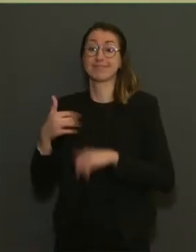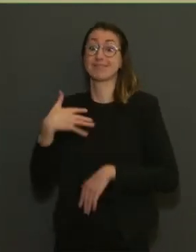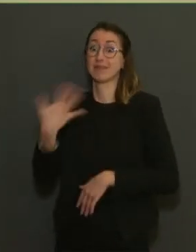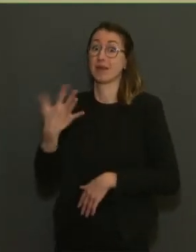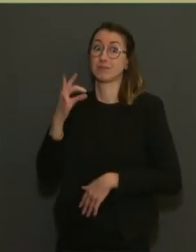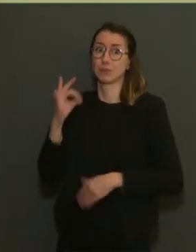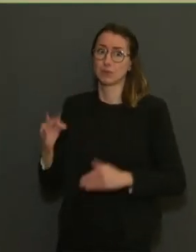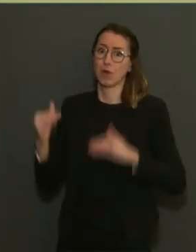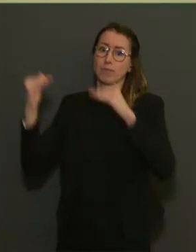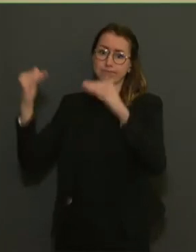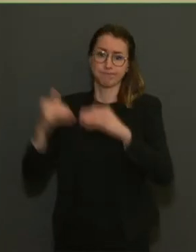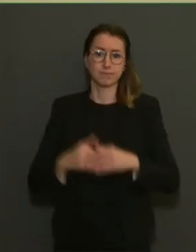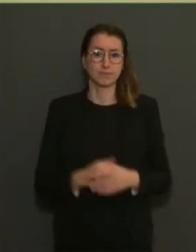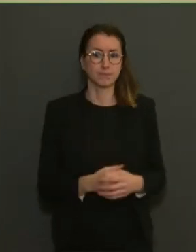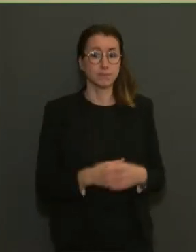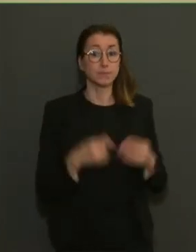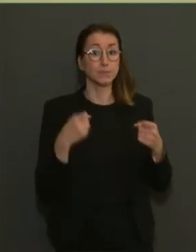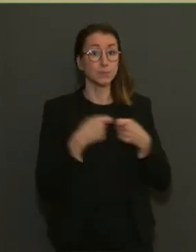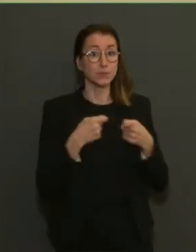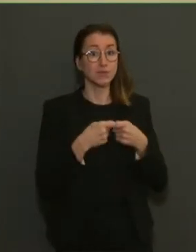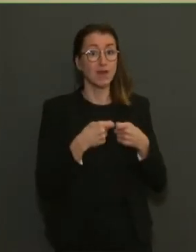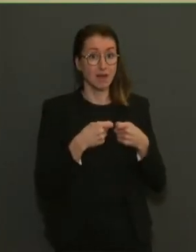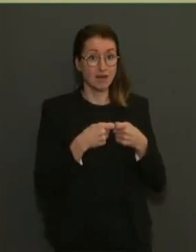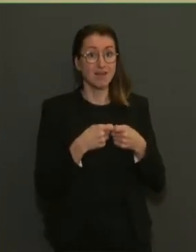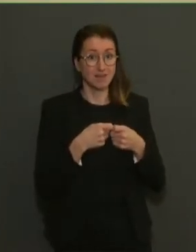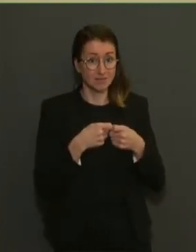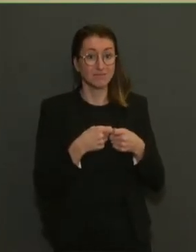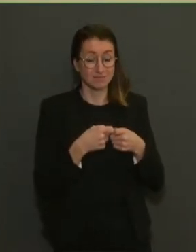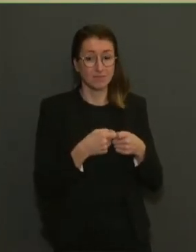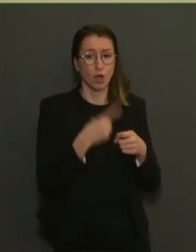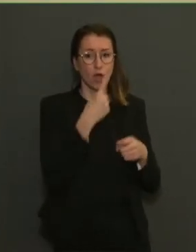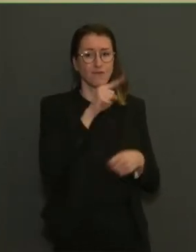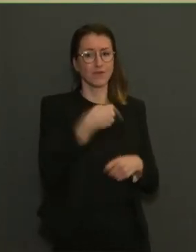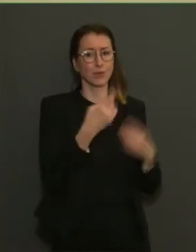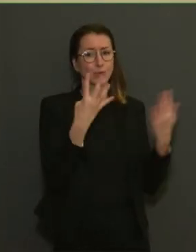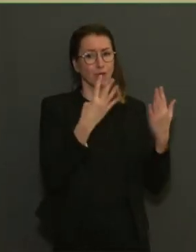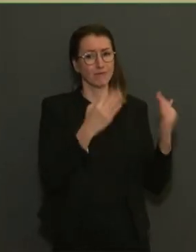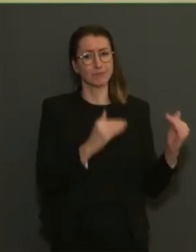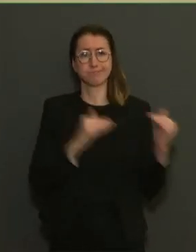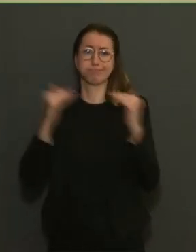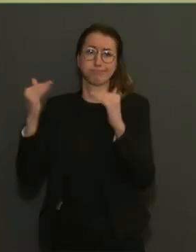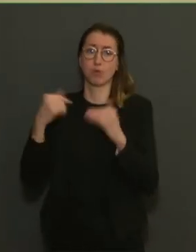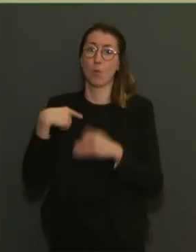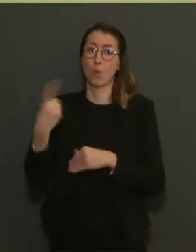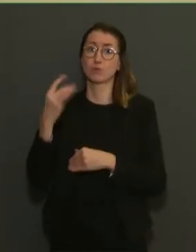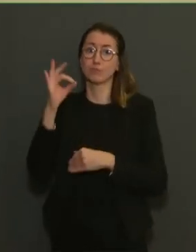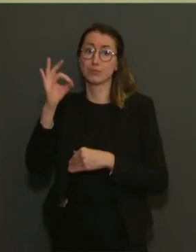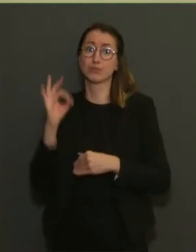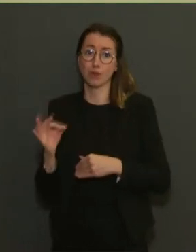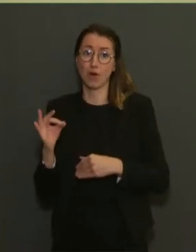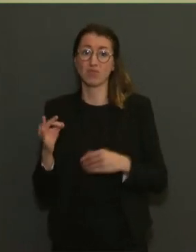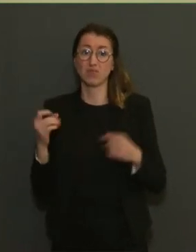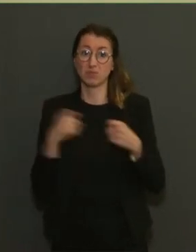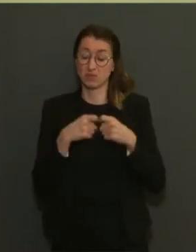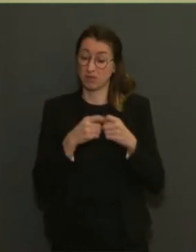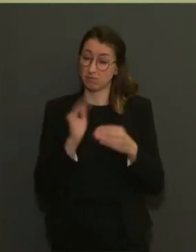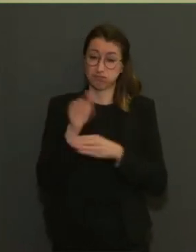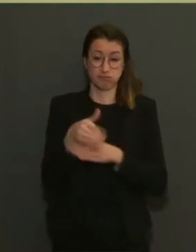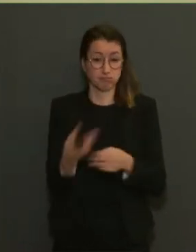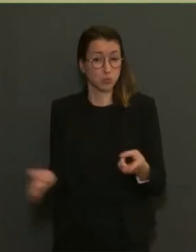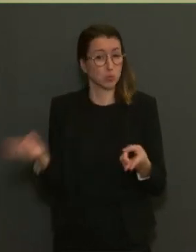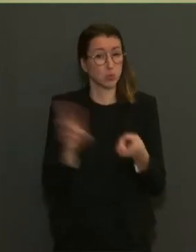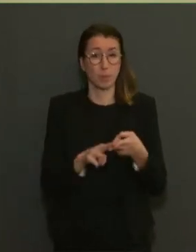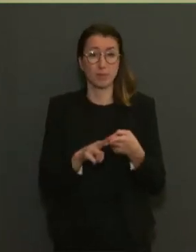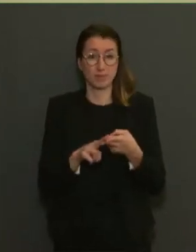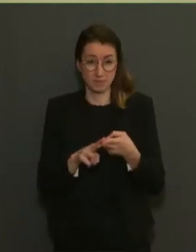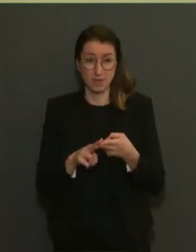voyez que là aussi, on a doublé, et à Bruxelles, beaucoup plus que doublé, le nombre de maisons de repos dans lesquelles cette situation est